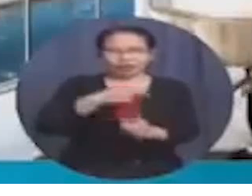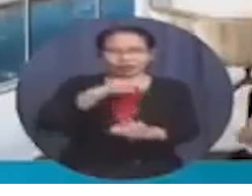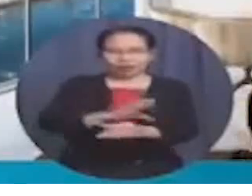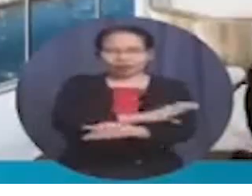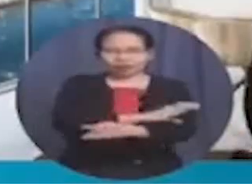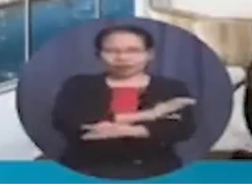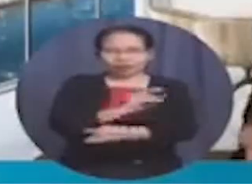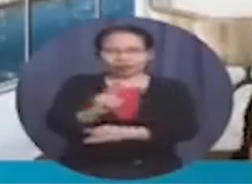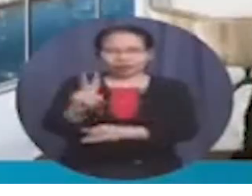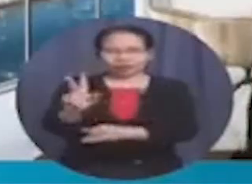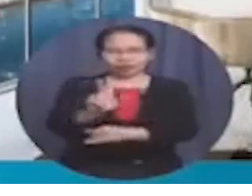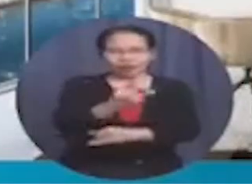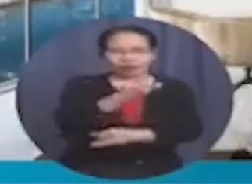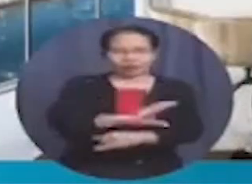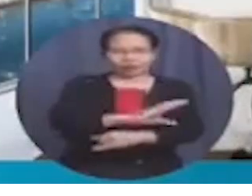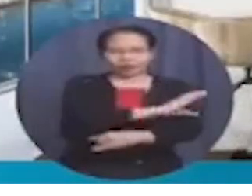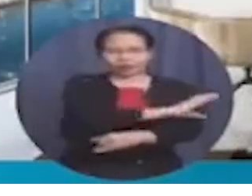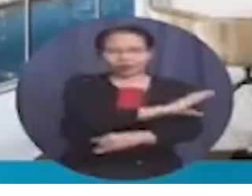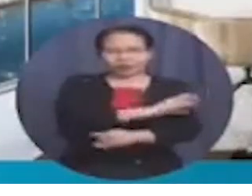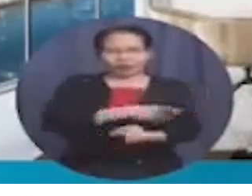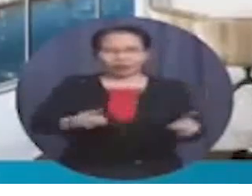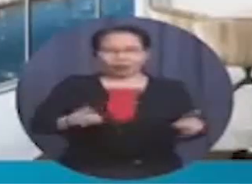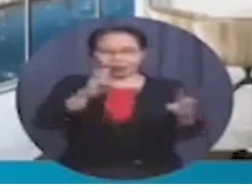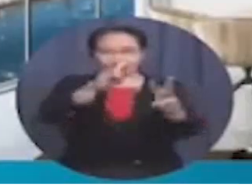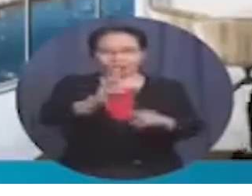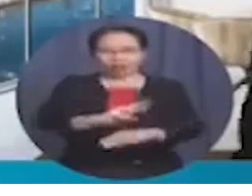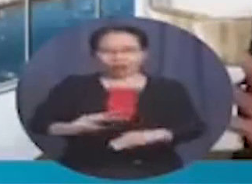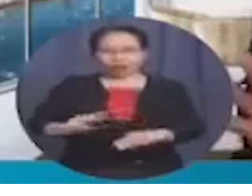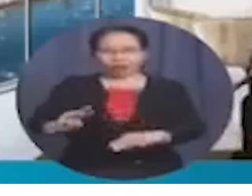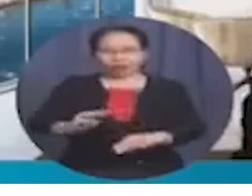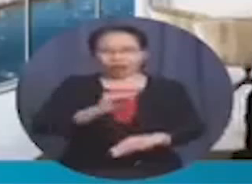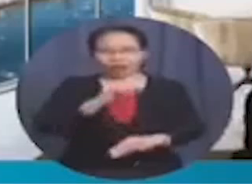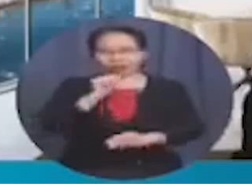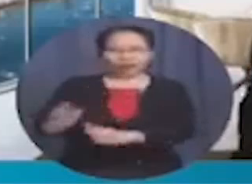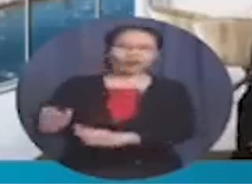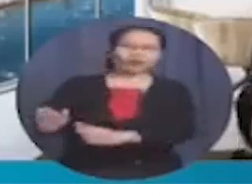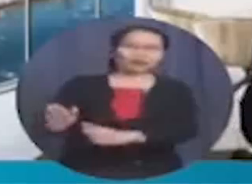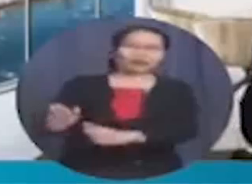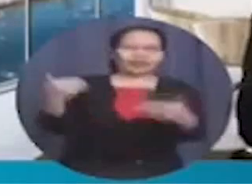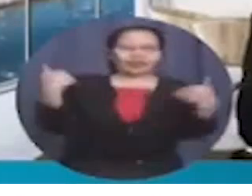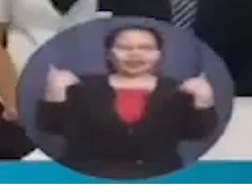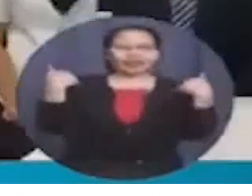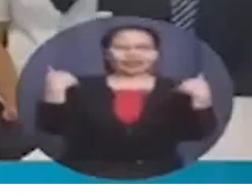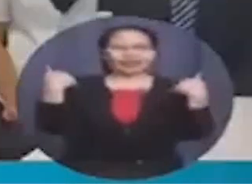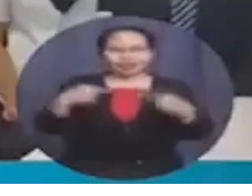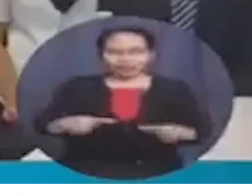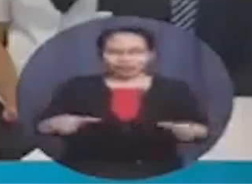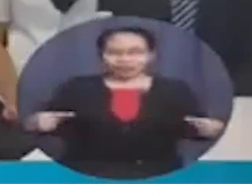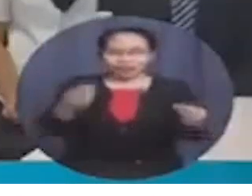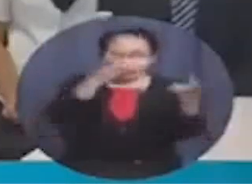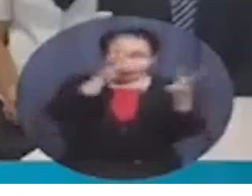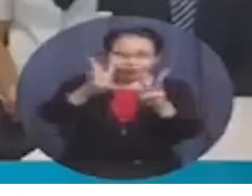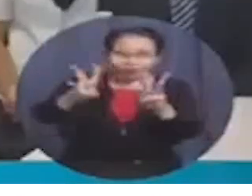meron 2 tao, 3 tao. Pero nakatutok sila, hindi umaalis. Pero meron diyang mga tumututok